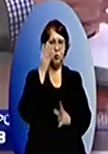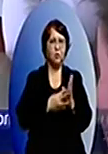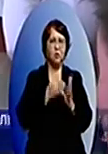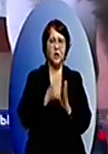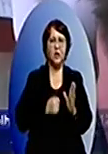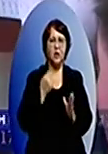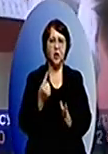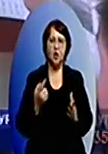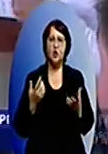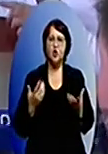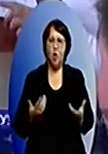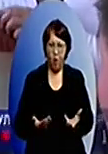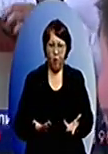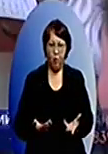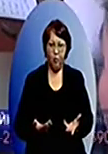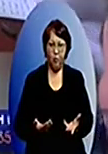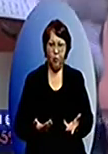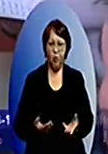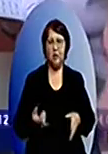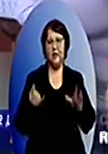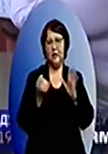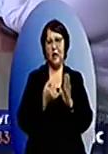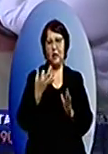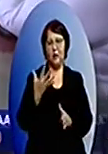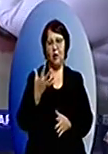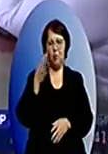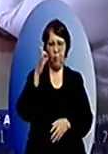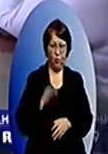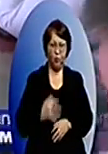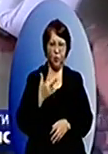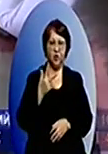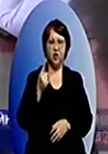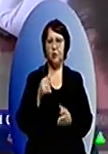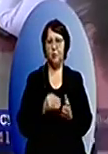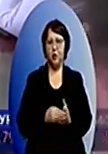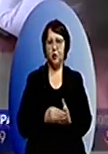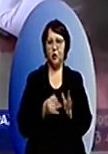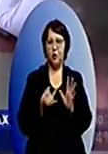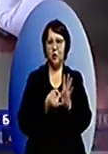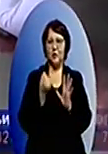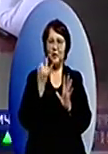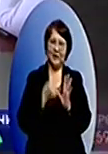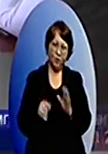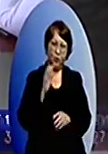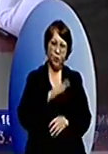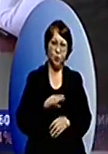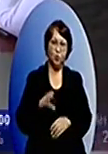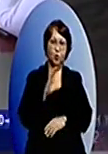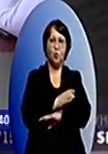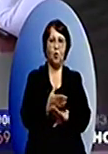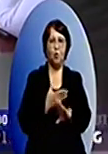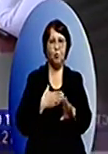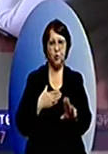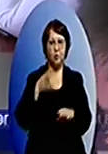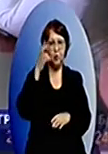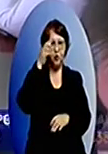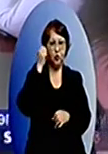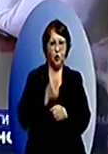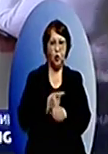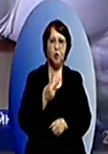тайлбарллаа. 65-ын хувьд 31,770 хүүхд сургуулийн өмнөх насны хүүхдээс 20,987